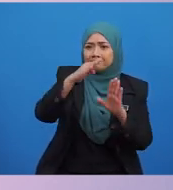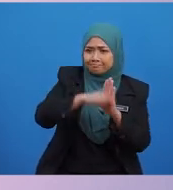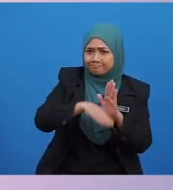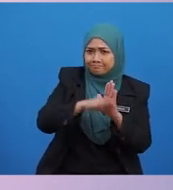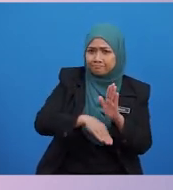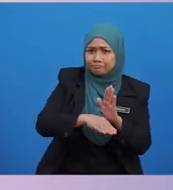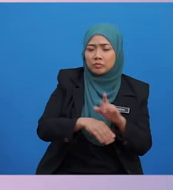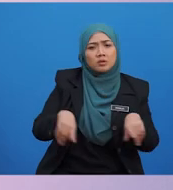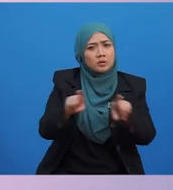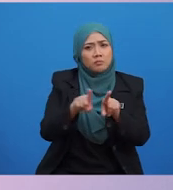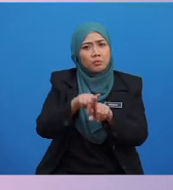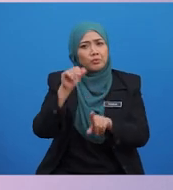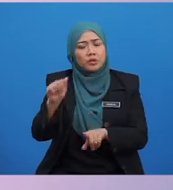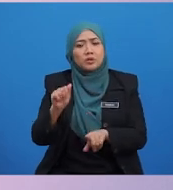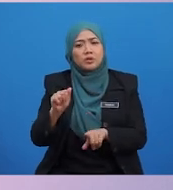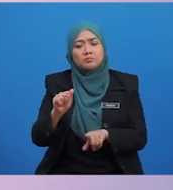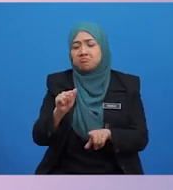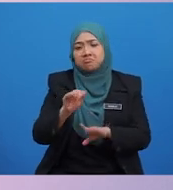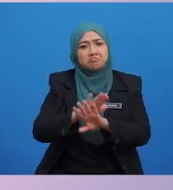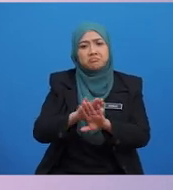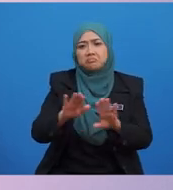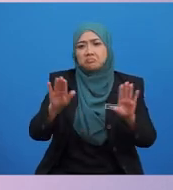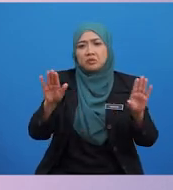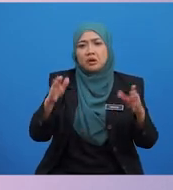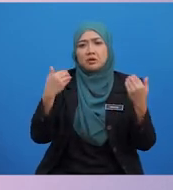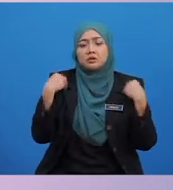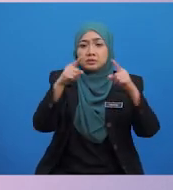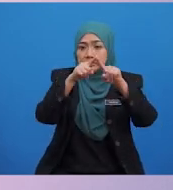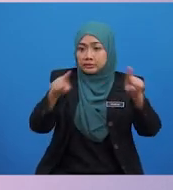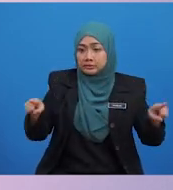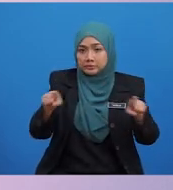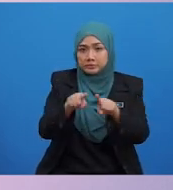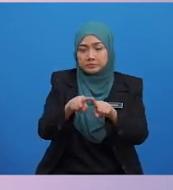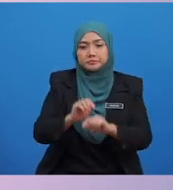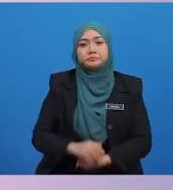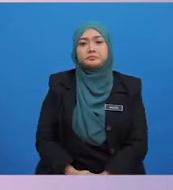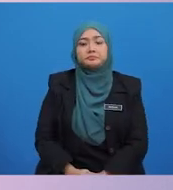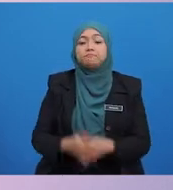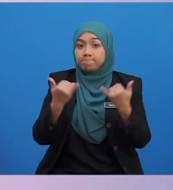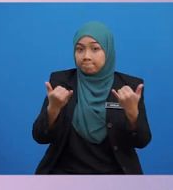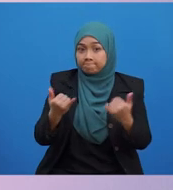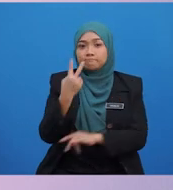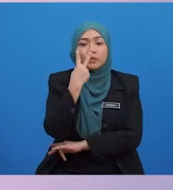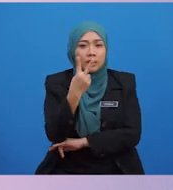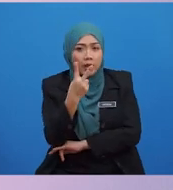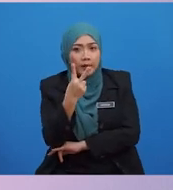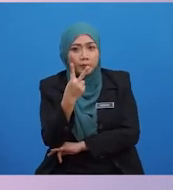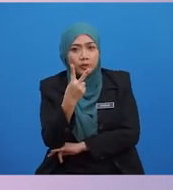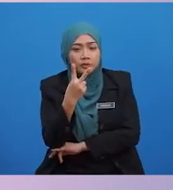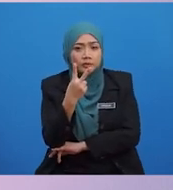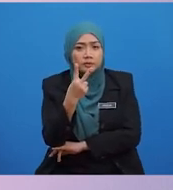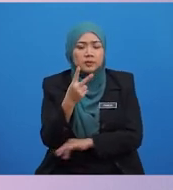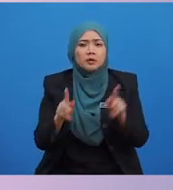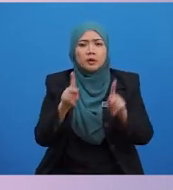eight make tiade segitiga wujud sekarang lihat pula Apa yang